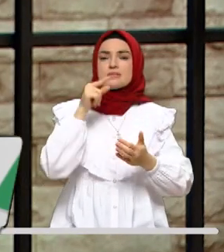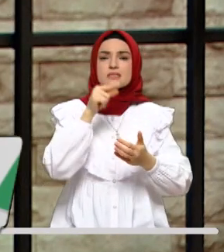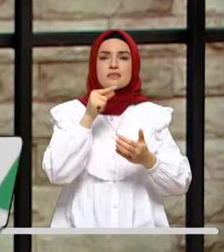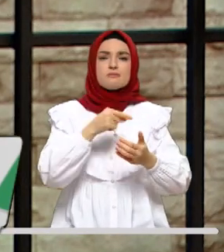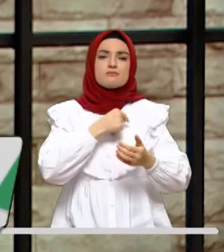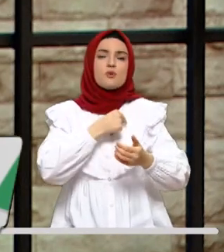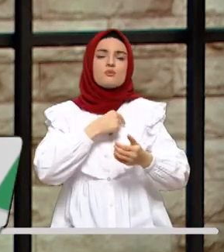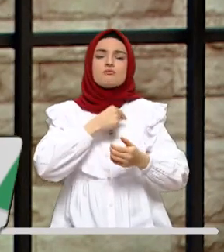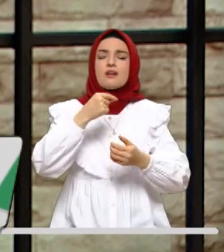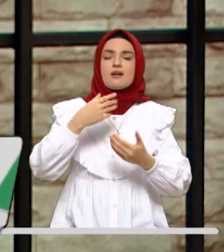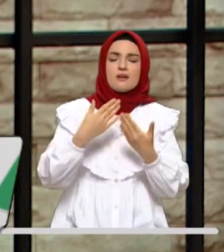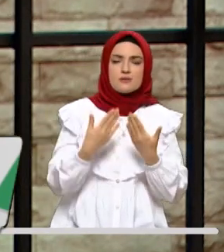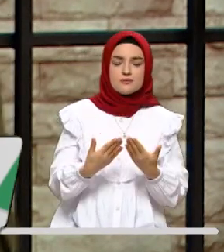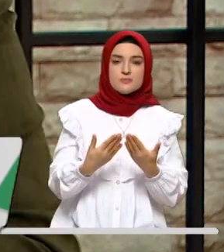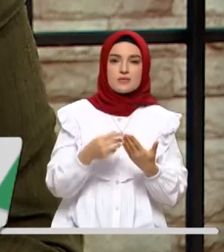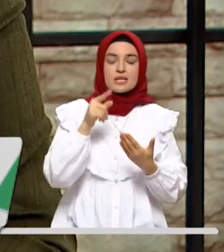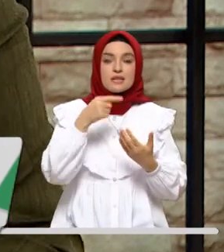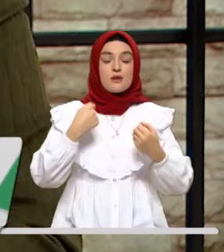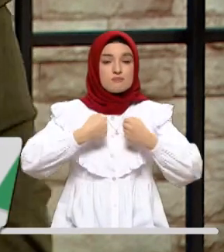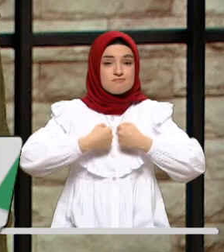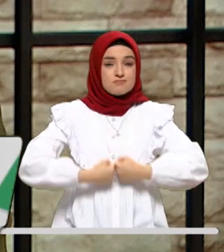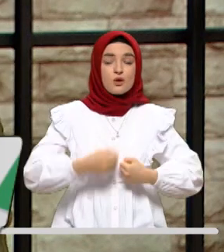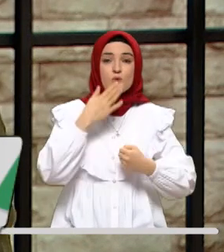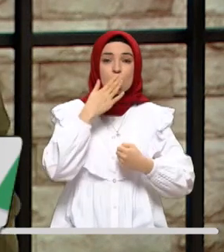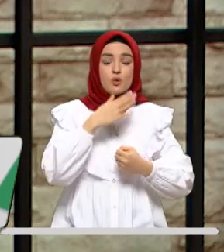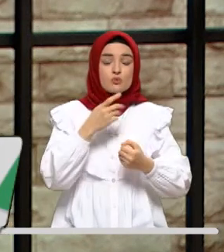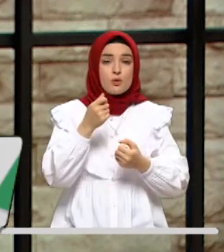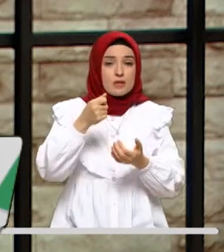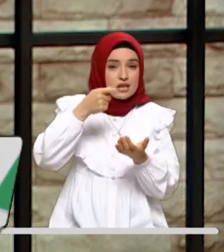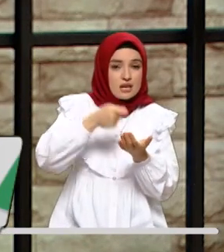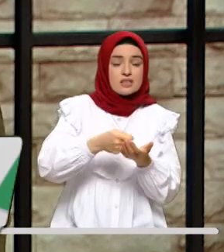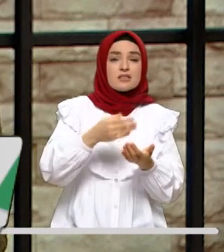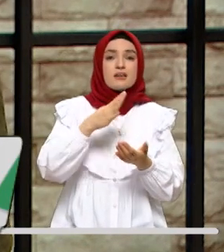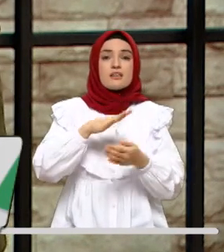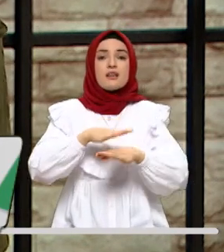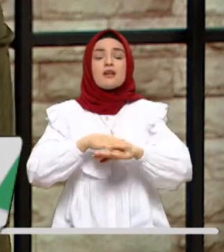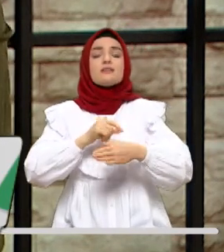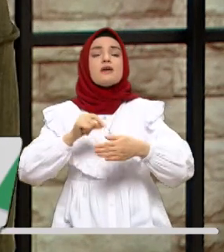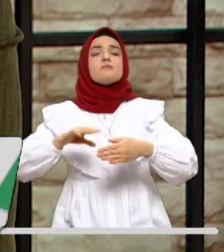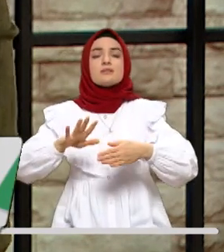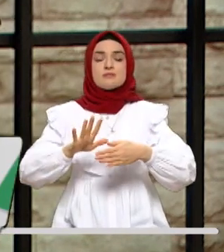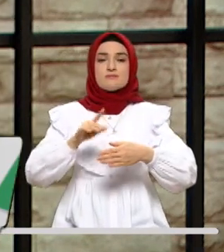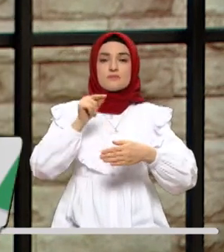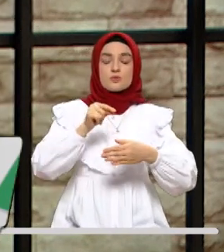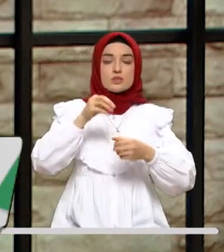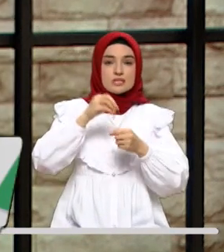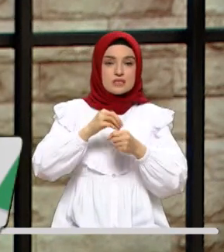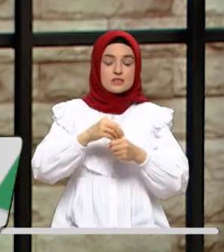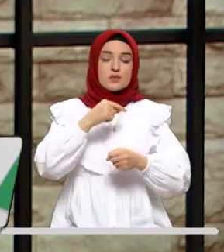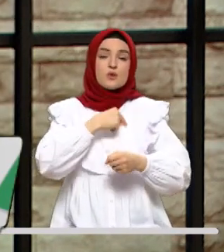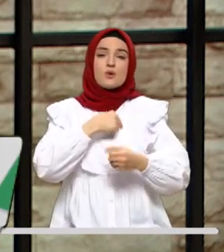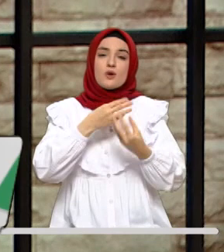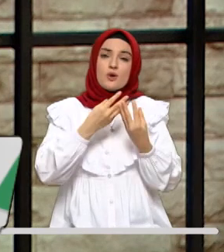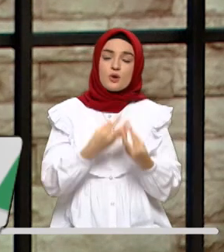palton yoktu, para karşılığında yazmadın. Yazmadığın için sözün tesir halk etti. Yazmadığın için gönüllere